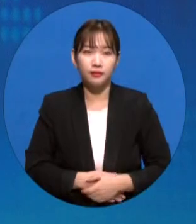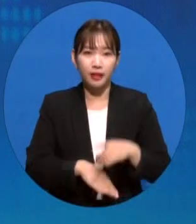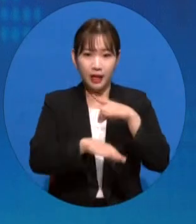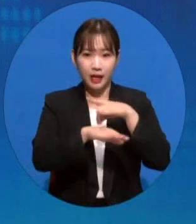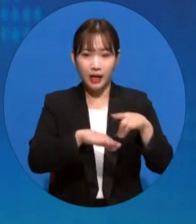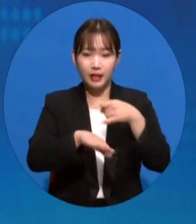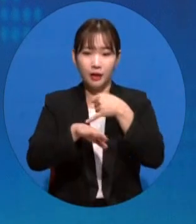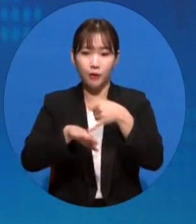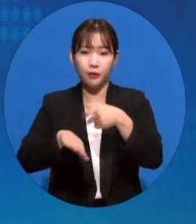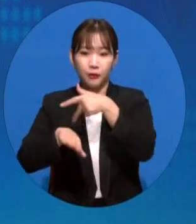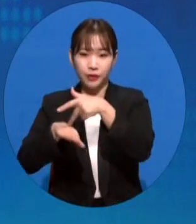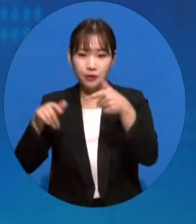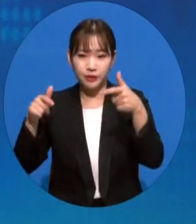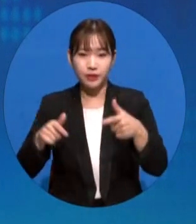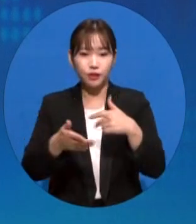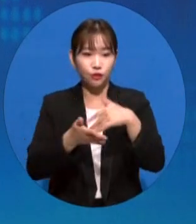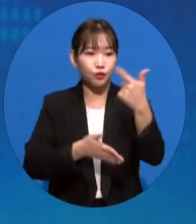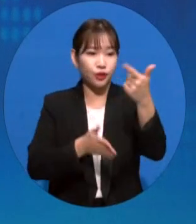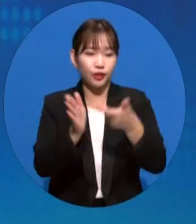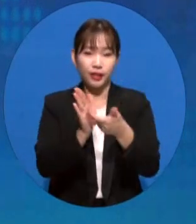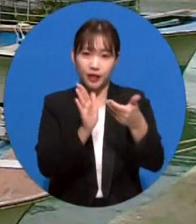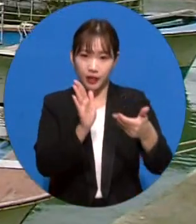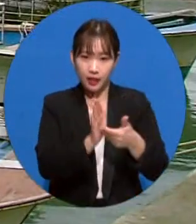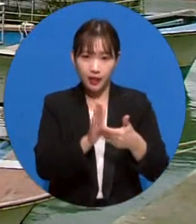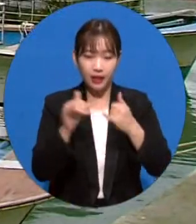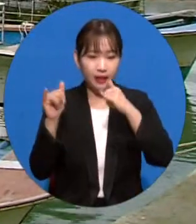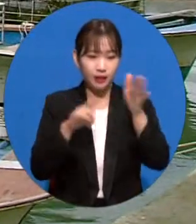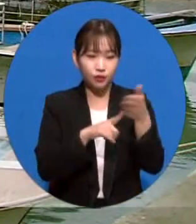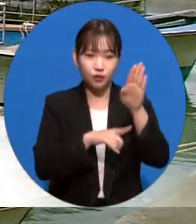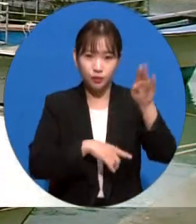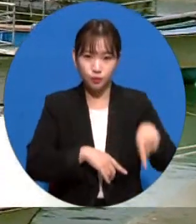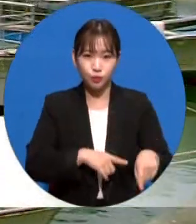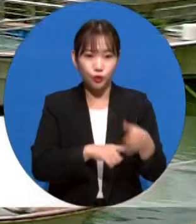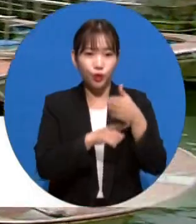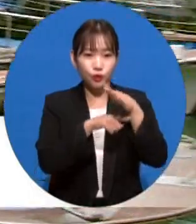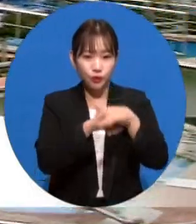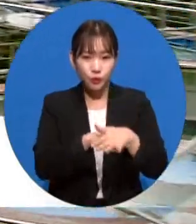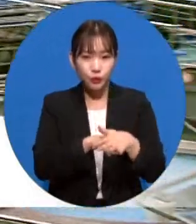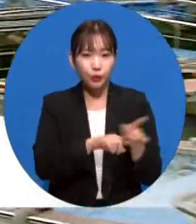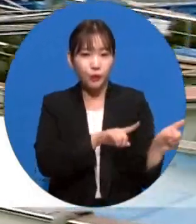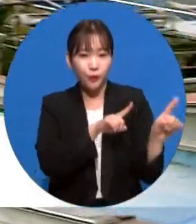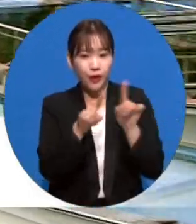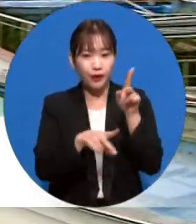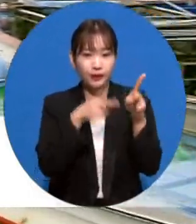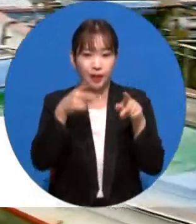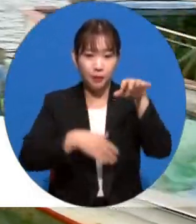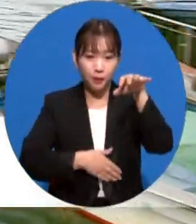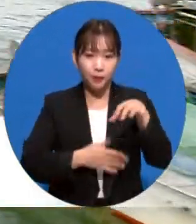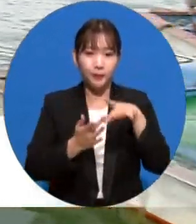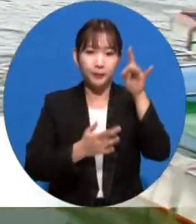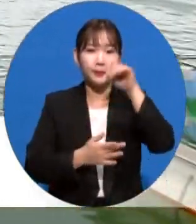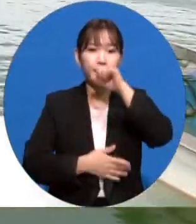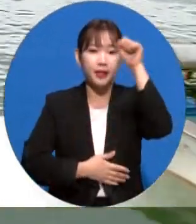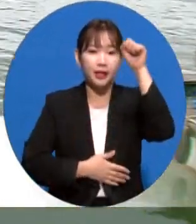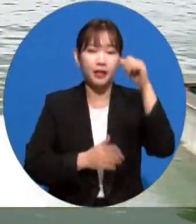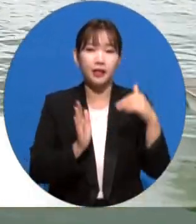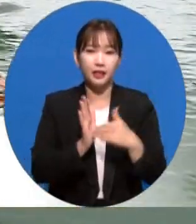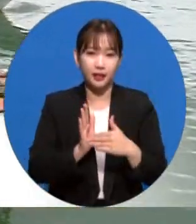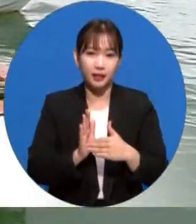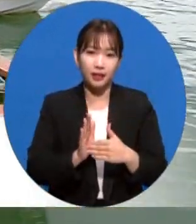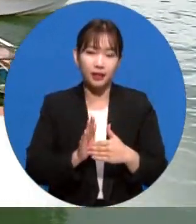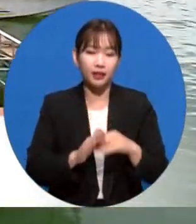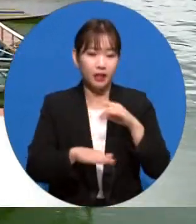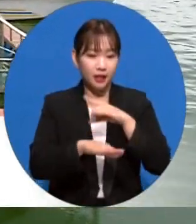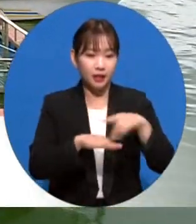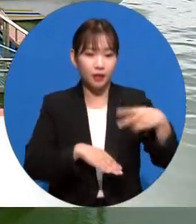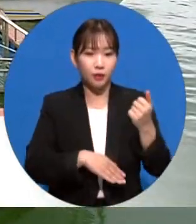해남 완도 진도 지역 6개 항포구가 해양수산부 어촌 신활력사업지구로 선정됐습니다.